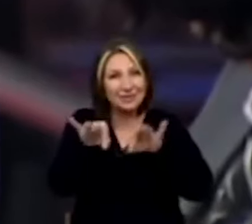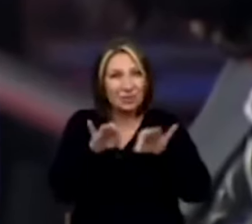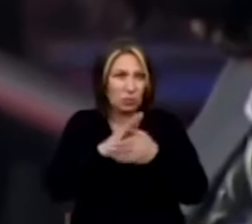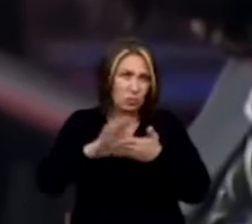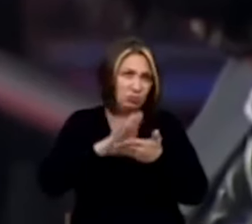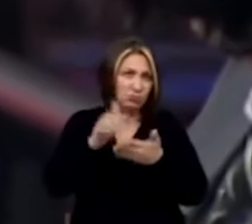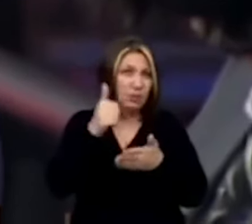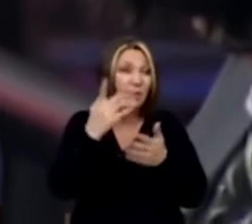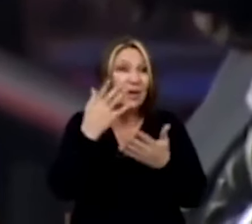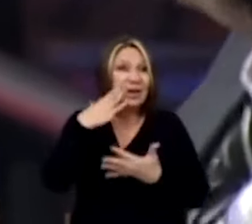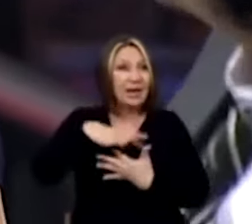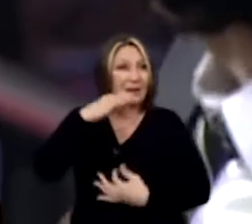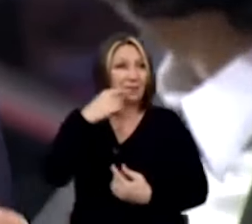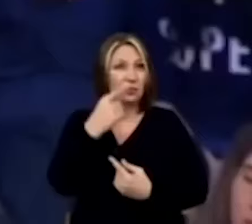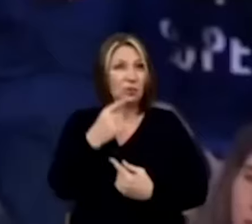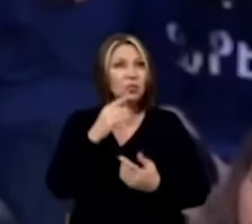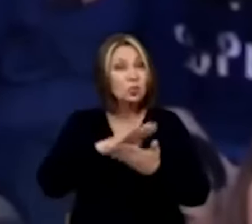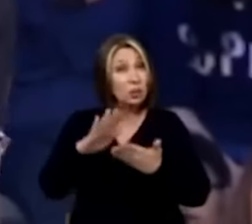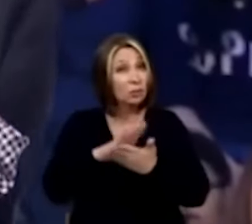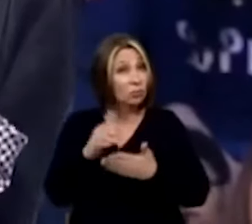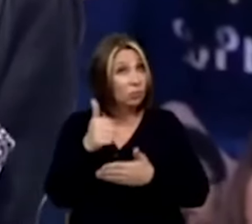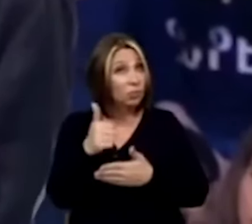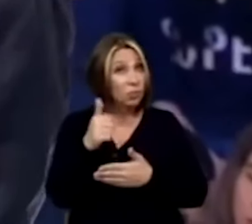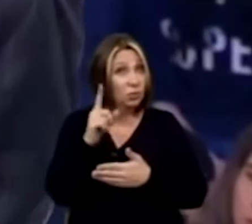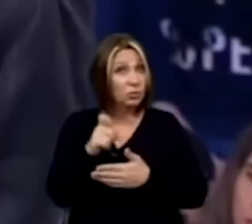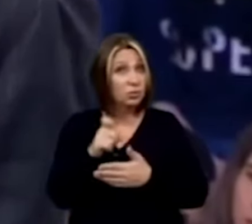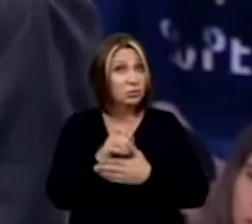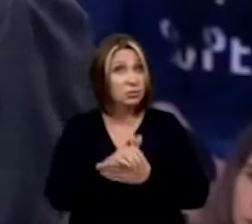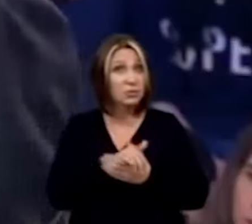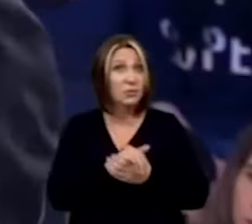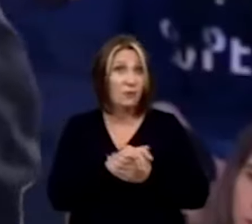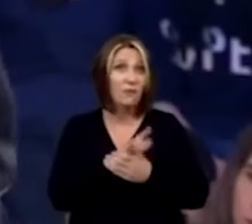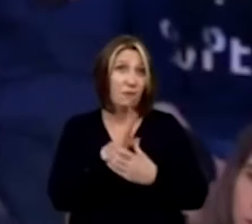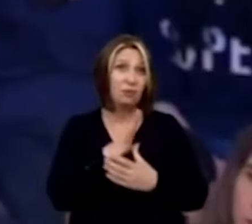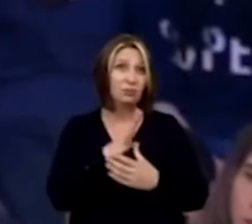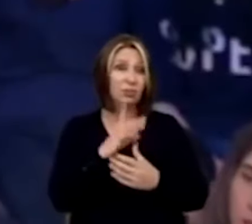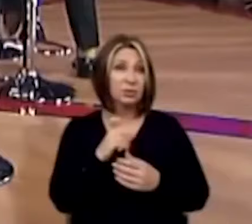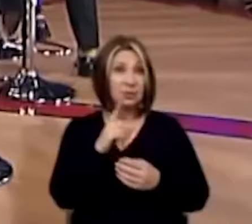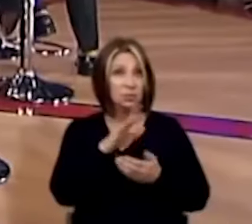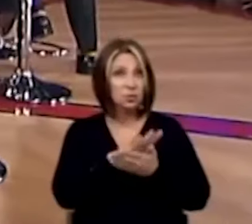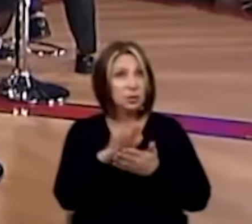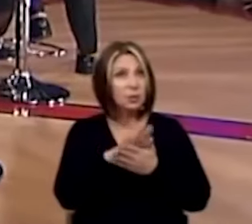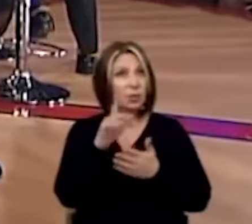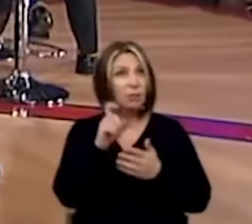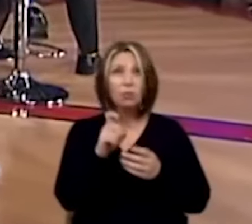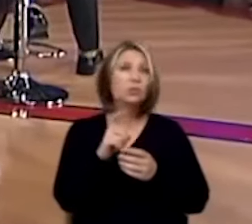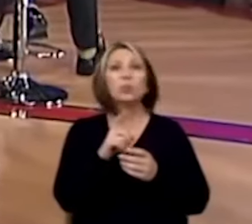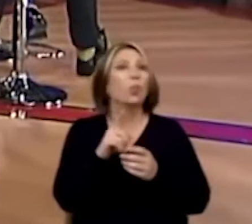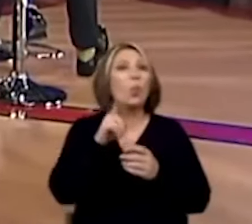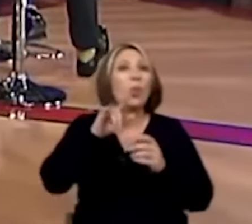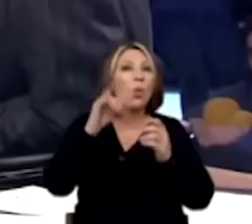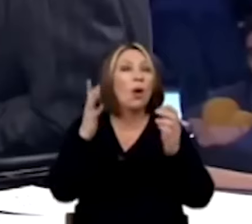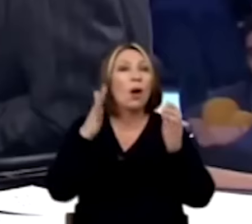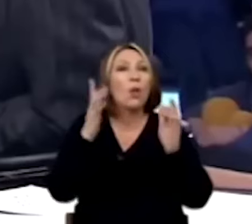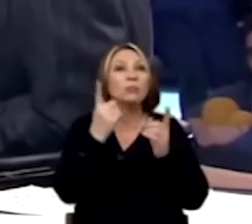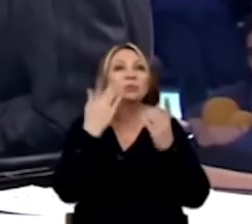şeylerle. Çünkü karakter söylüyor ve karakter... Düzeltiliyor mu? Çünkü kolayca düzeltilebiliyor mu? Öyle bir şey varmış, evet. Yani sizi düzeltiyorlar mı? Yok, o kadar da